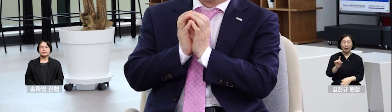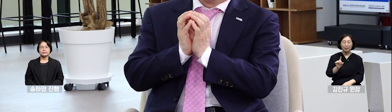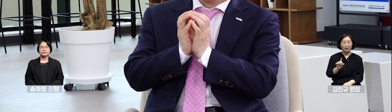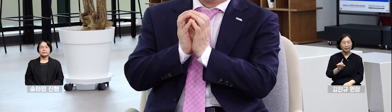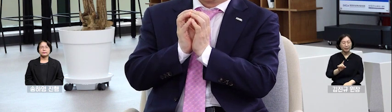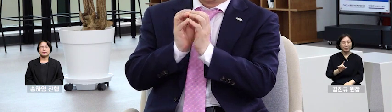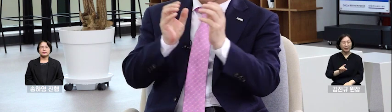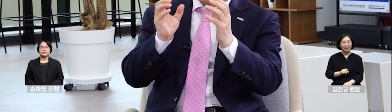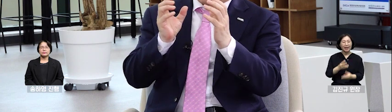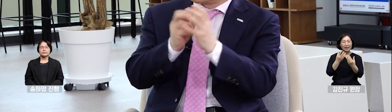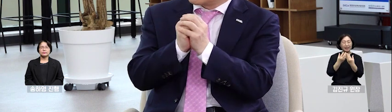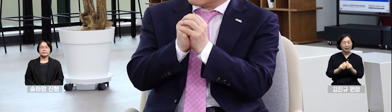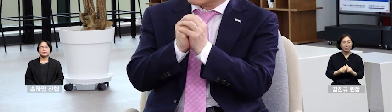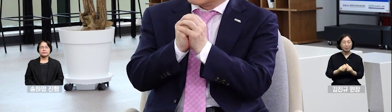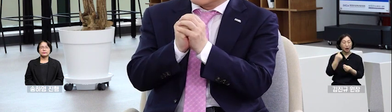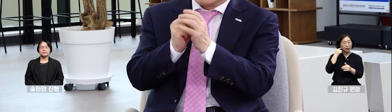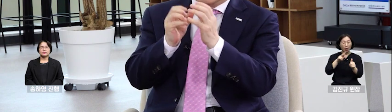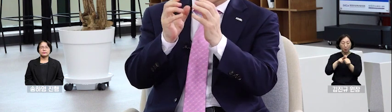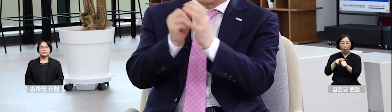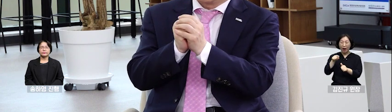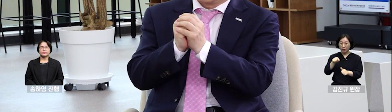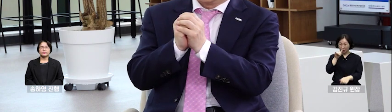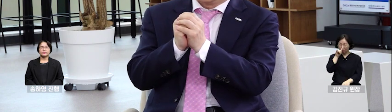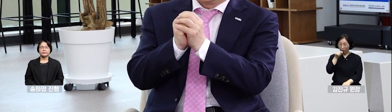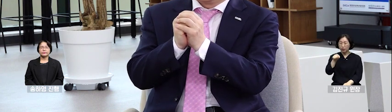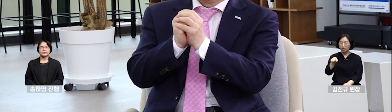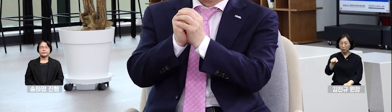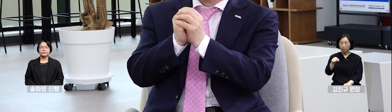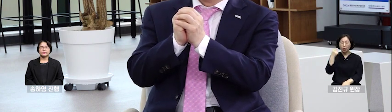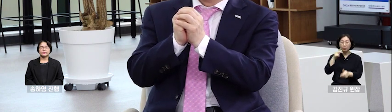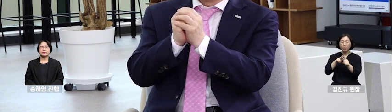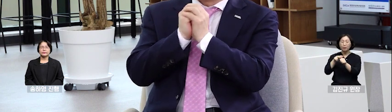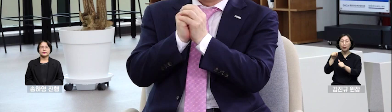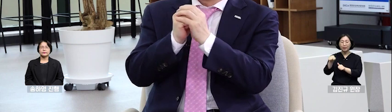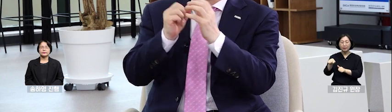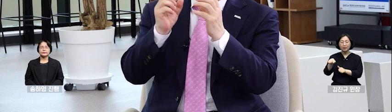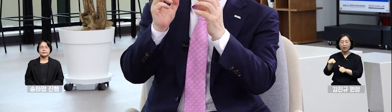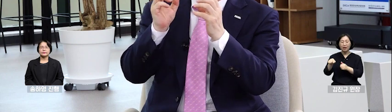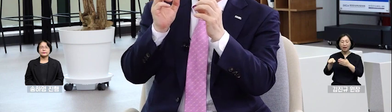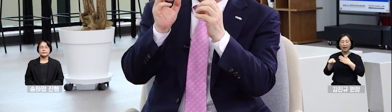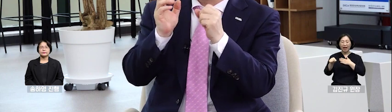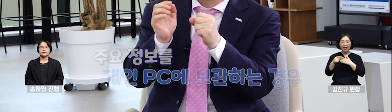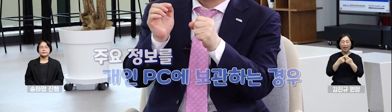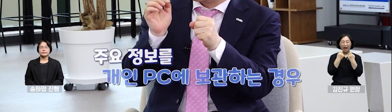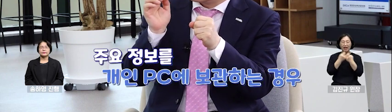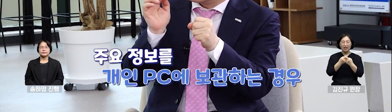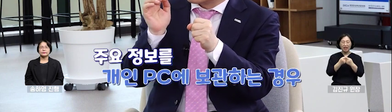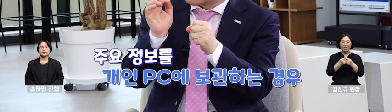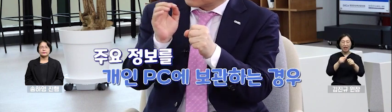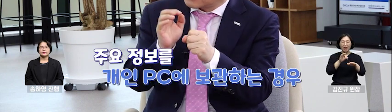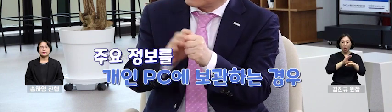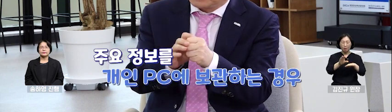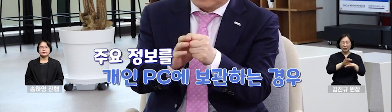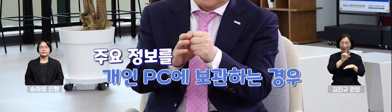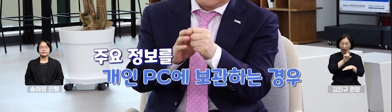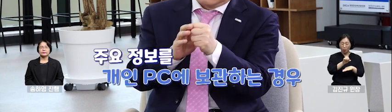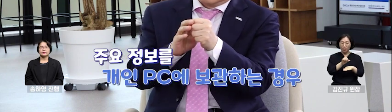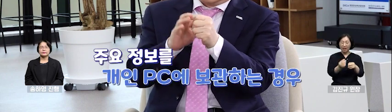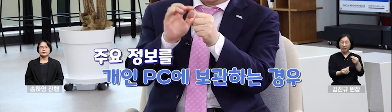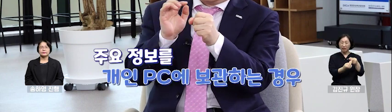어떤 정보가 있는데 이 정보를 어 내 대인 pc 한 군데 다 저장을